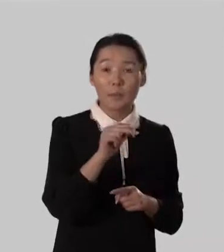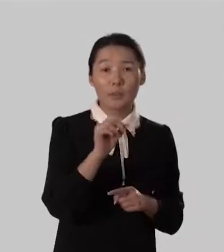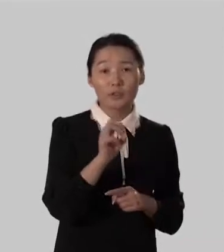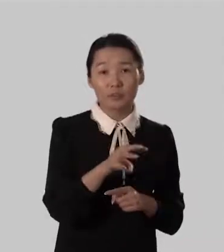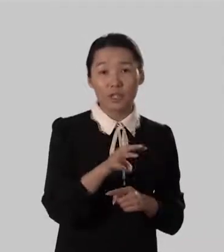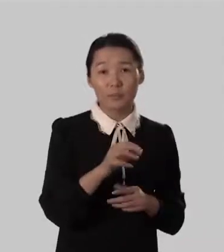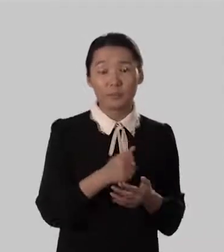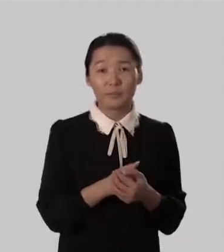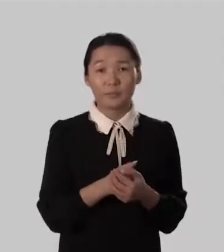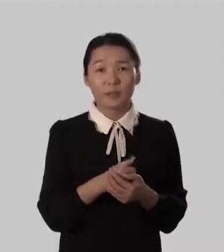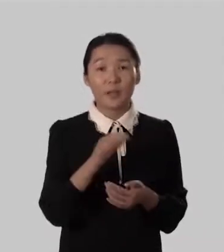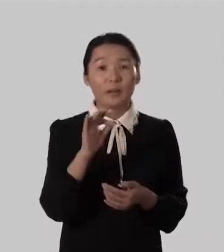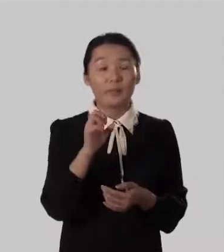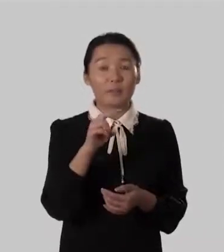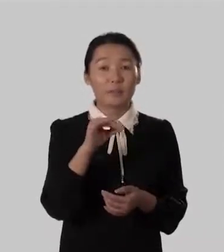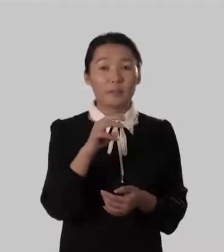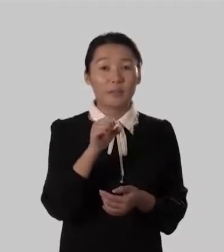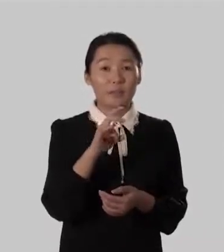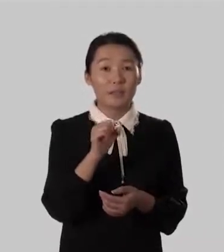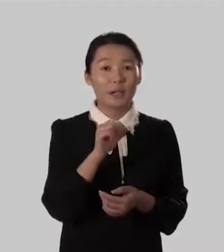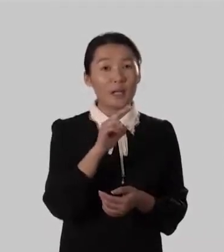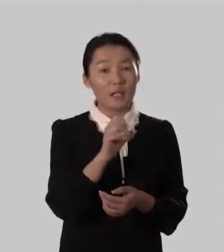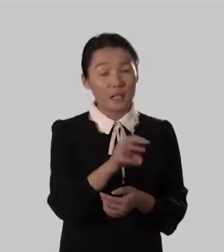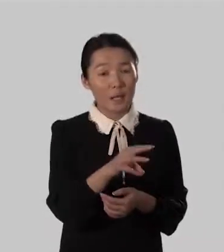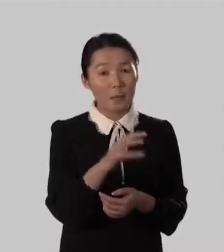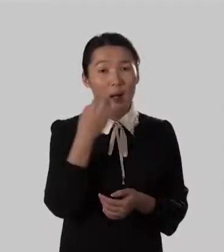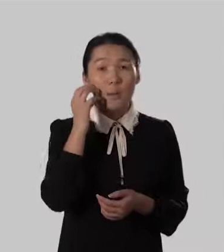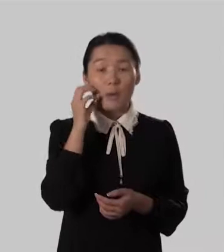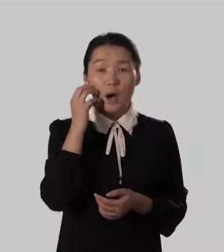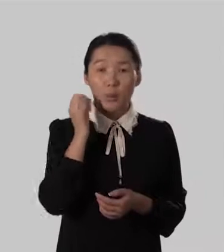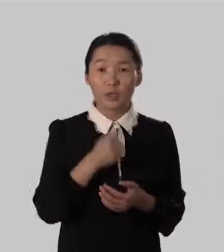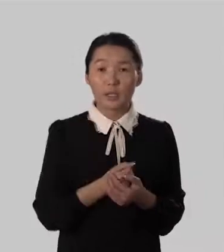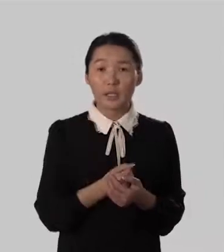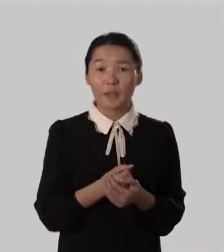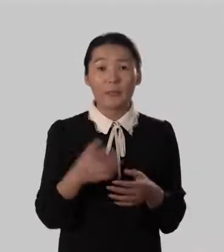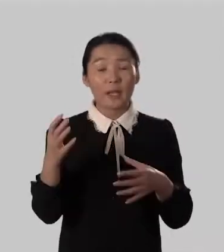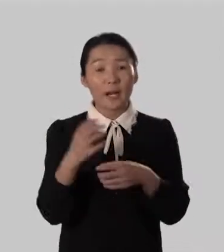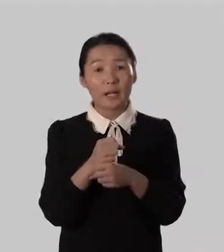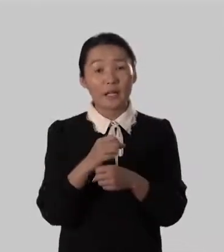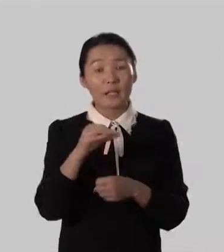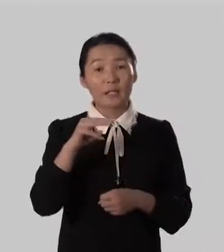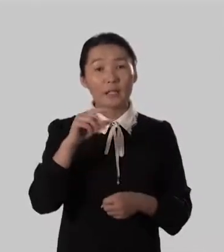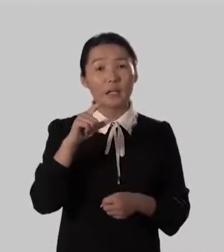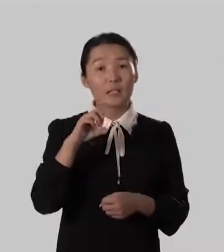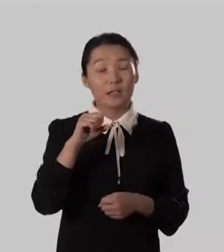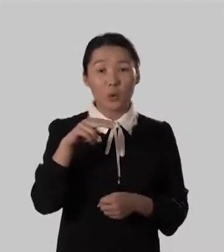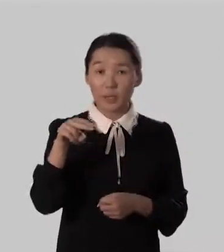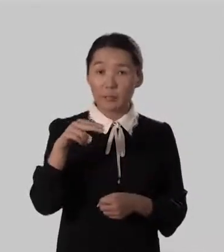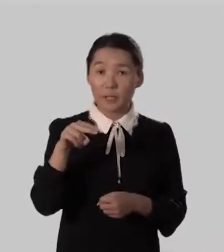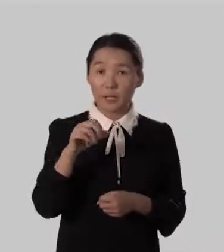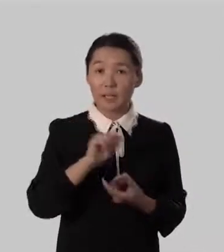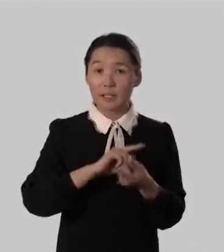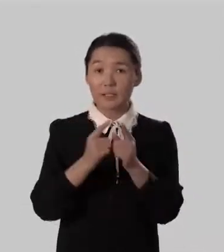чем то есть воспитана кем бабушкой а кратки отглагольные